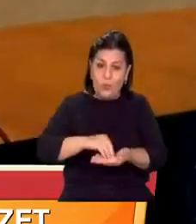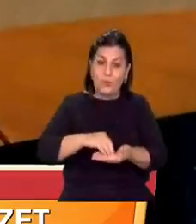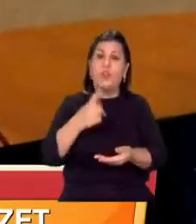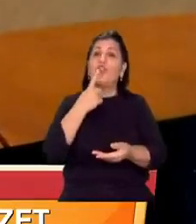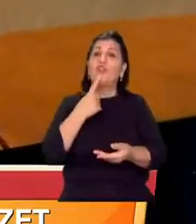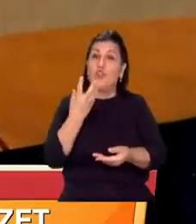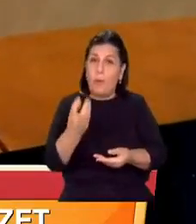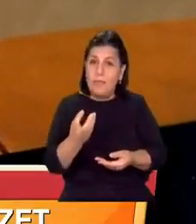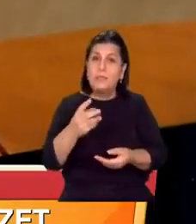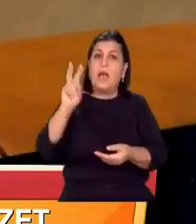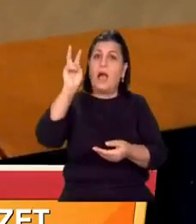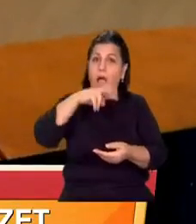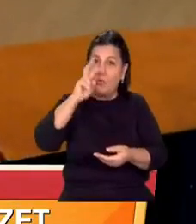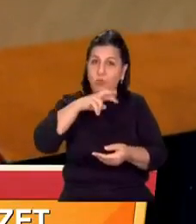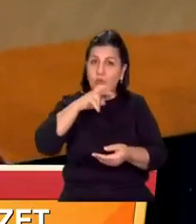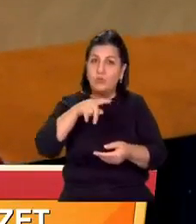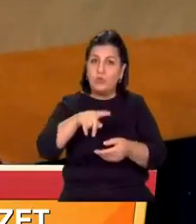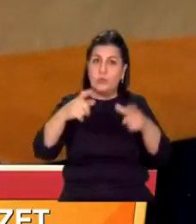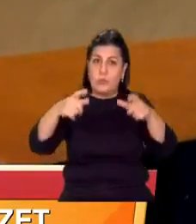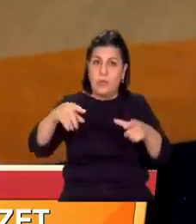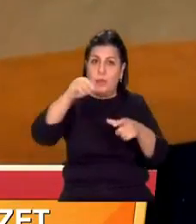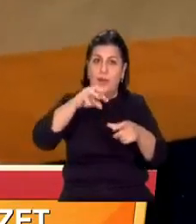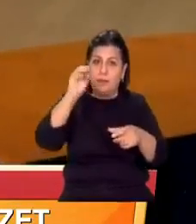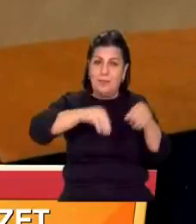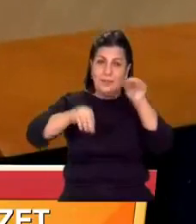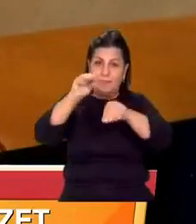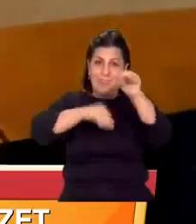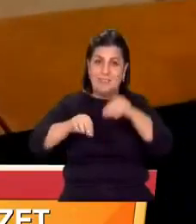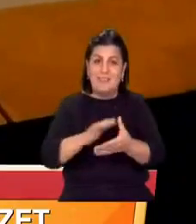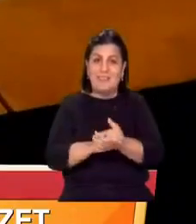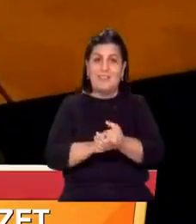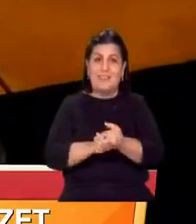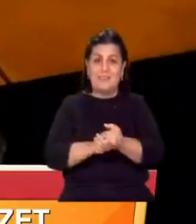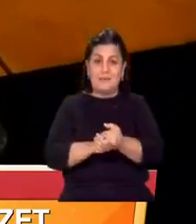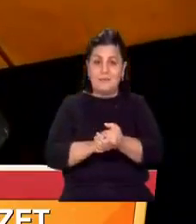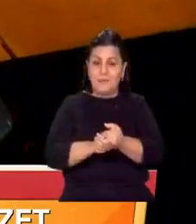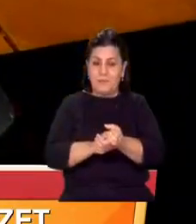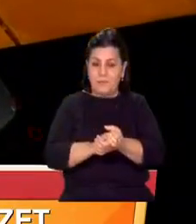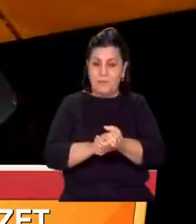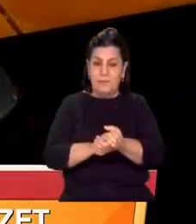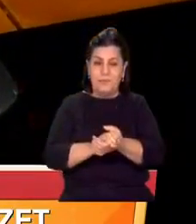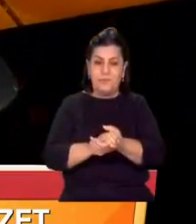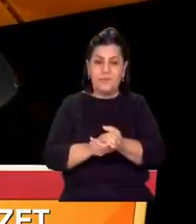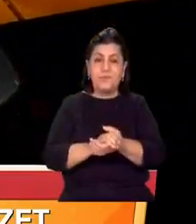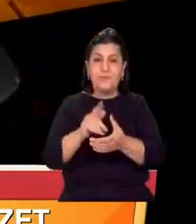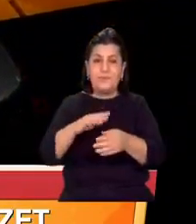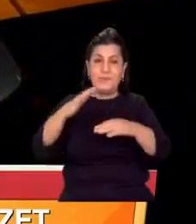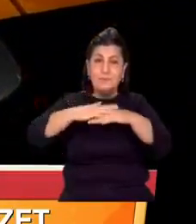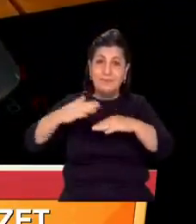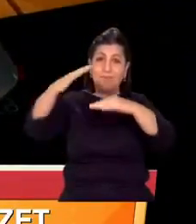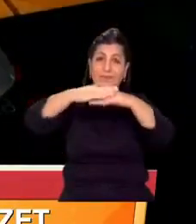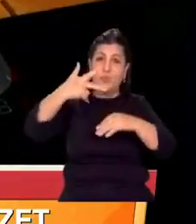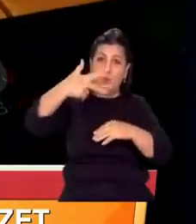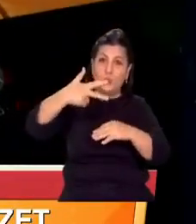olmuş larımızı klavuzu koyduk şimdi oraya vur bana geliyor sana da geliyor haşlandığında mı